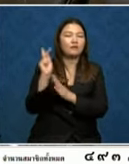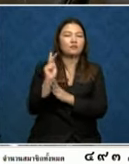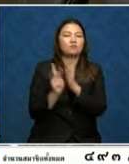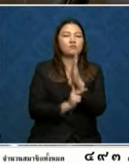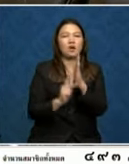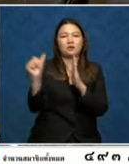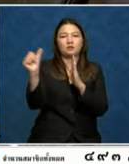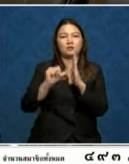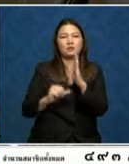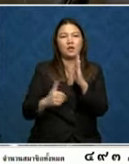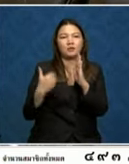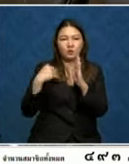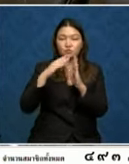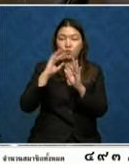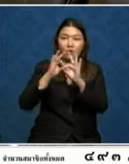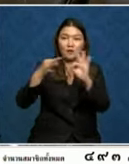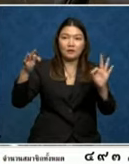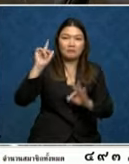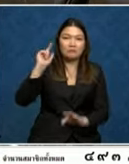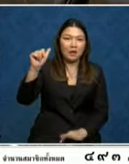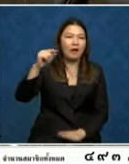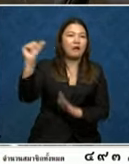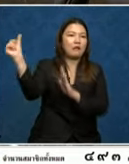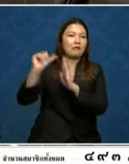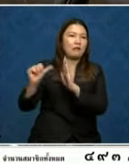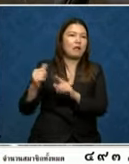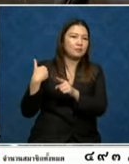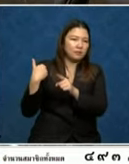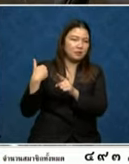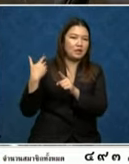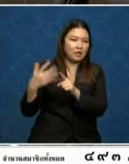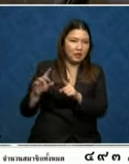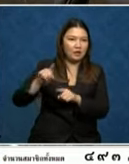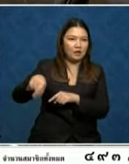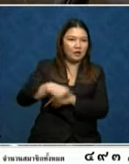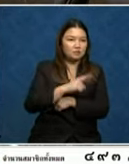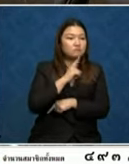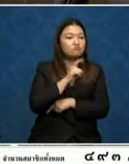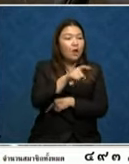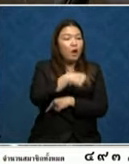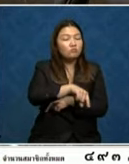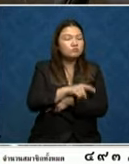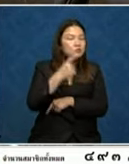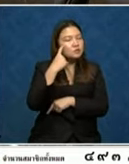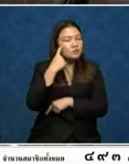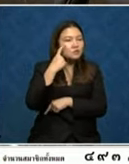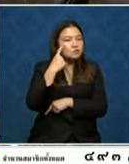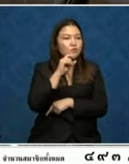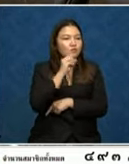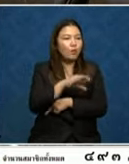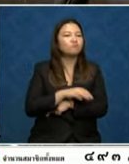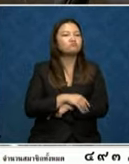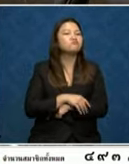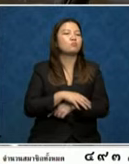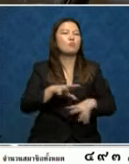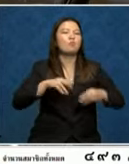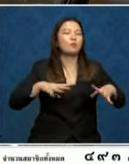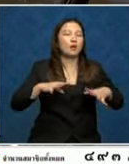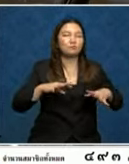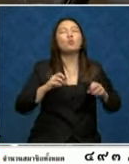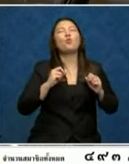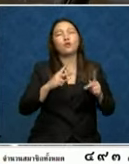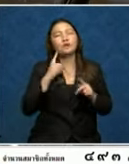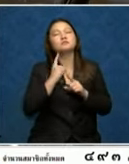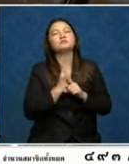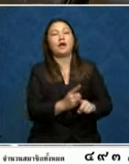ายที่จะขอแก้กักการแล้วเคยมคำวดที่ฉัย ว่าแก้ไม่ได้ ผมจะไม่ติดใจเลยครับแต่ที่ทราบ